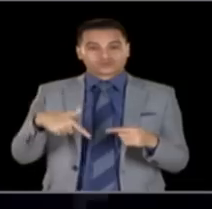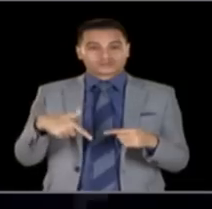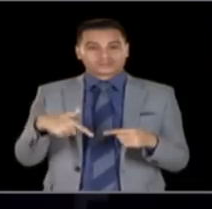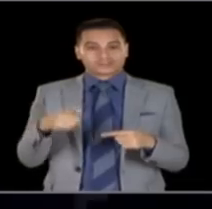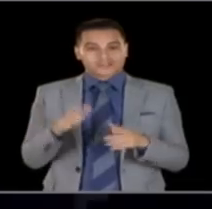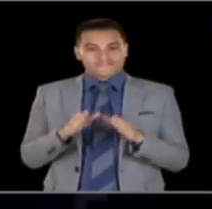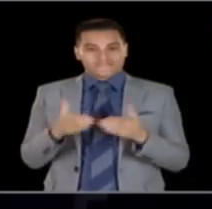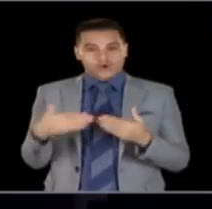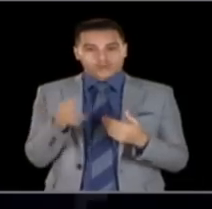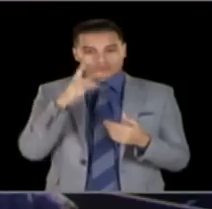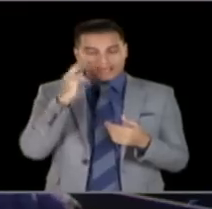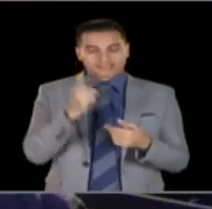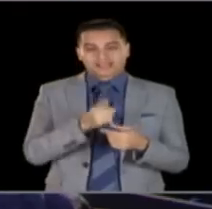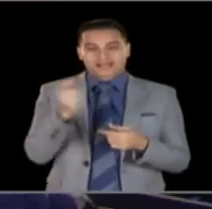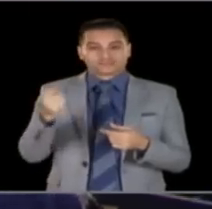65 الحوت الأزرق